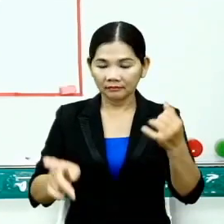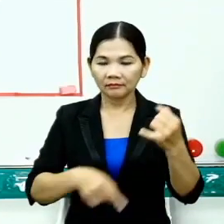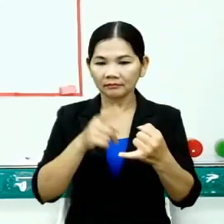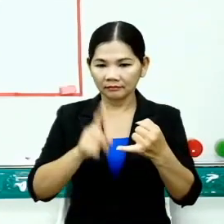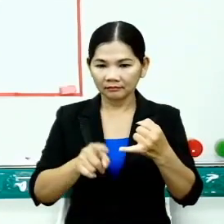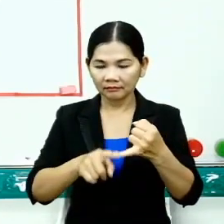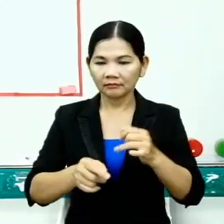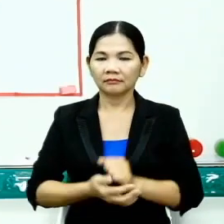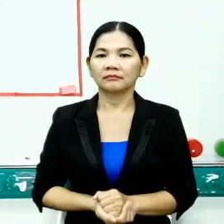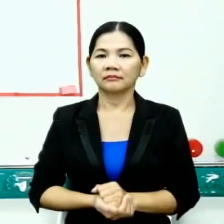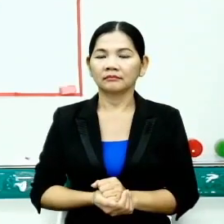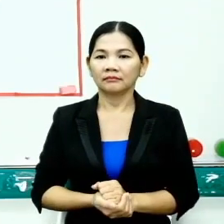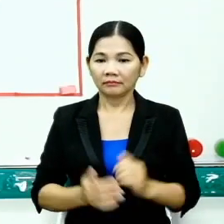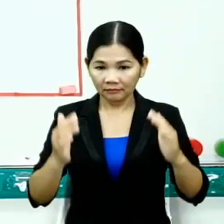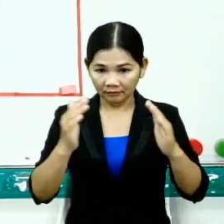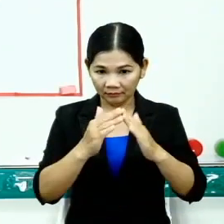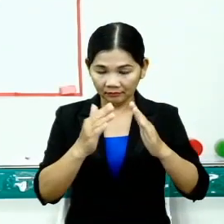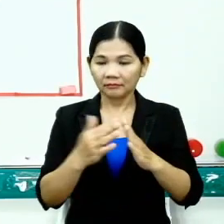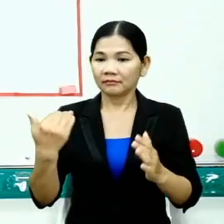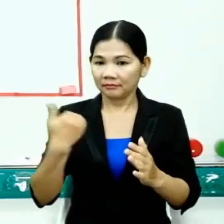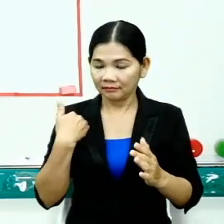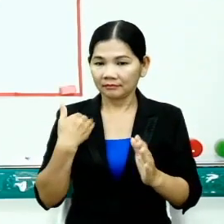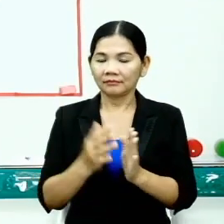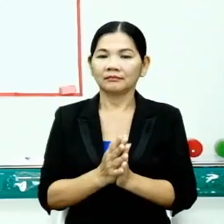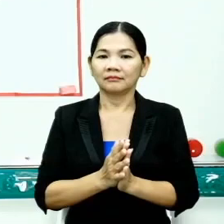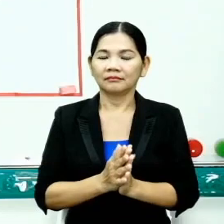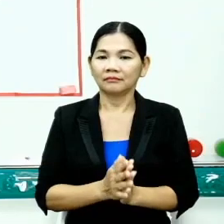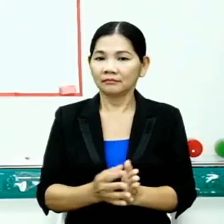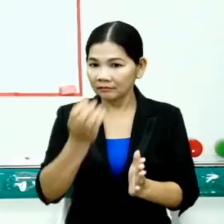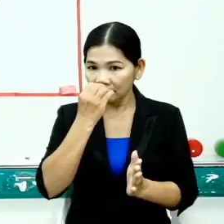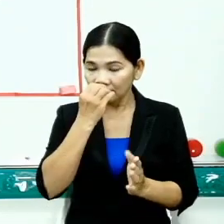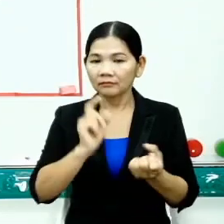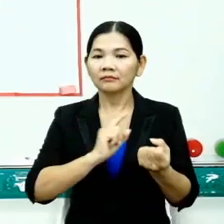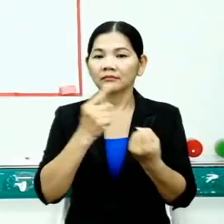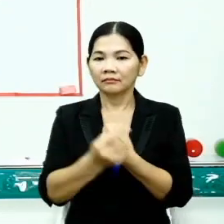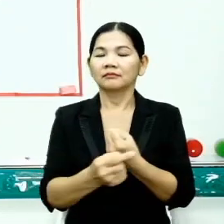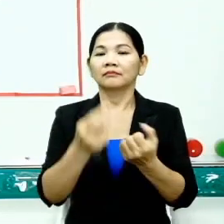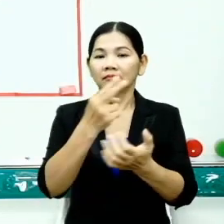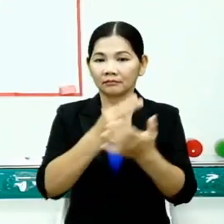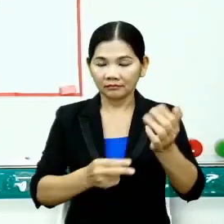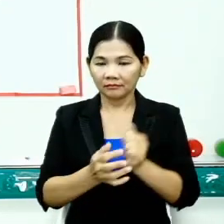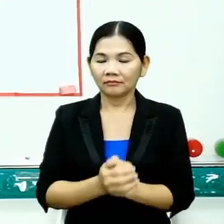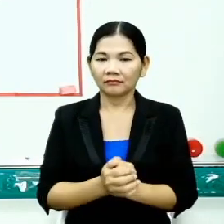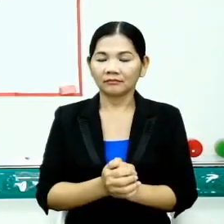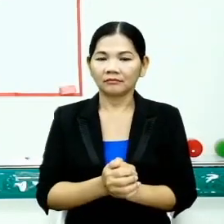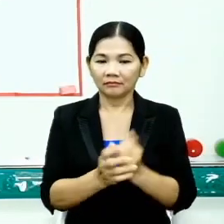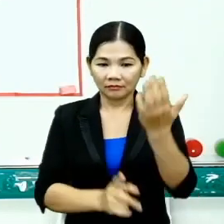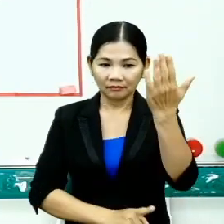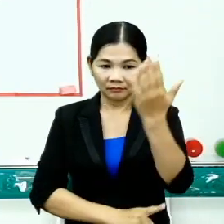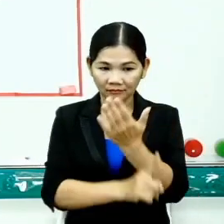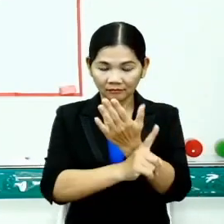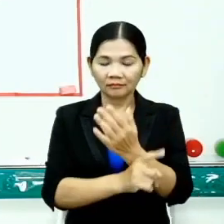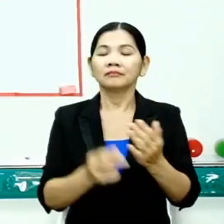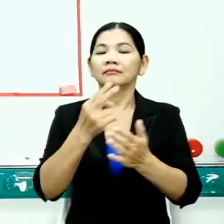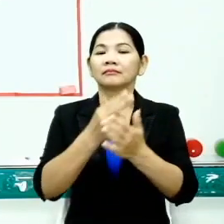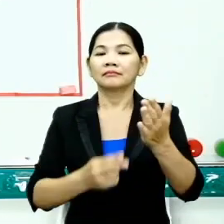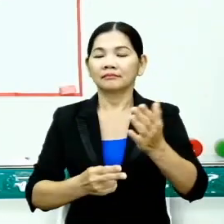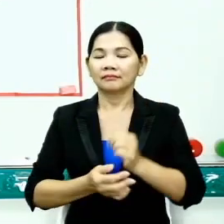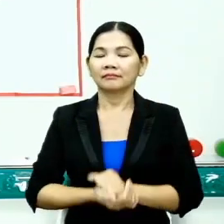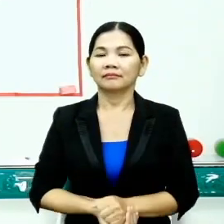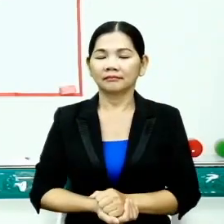យចាតើនៅផ្ទះរបស់កូនទាំងអស់គ្នាមានដំណាំហូបផ្លែអ្វីខ្លះដែរឬក៏មានដាំផ្លែឈើអ្វីខ្លះកូន